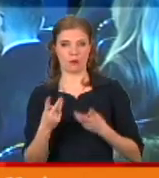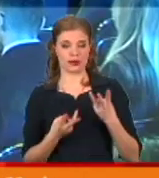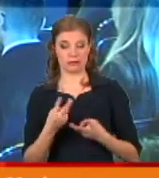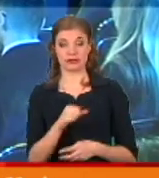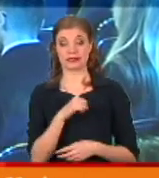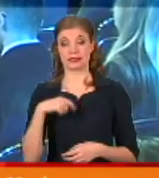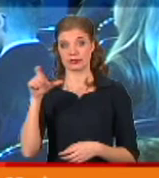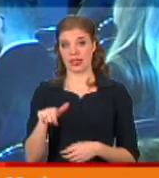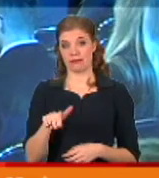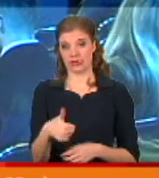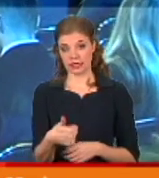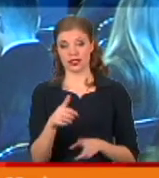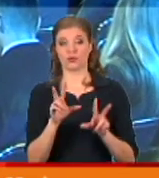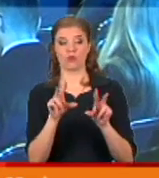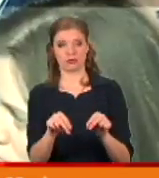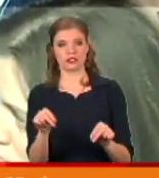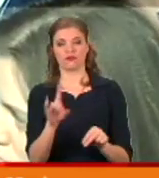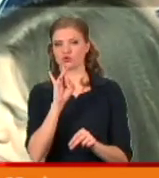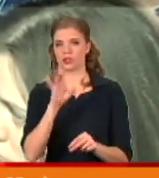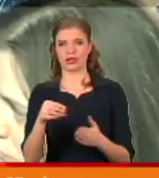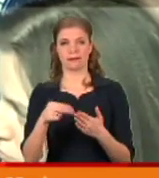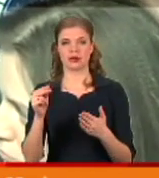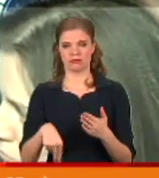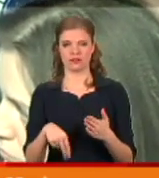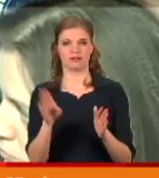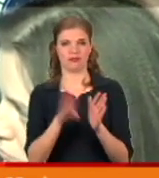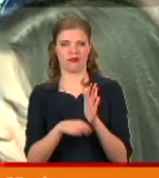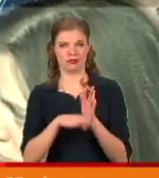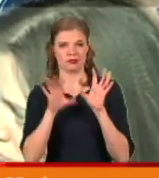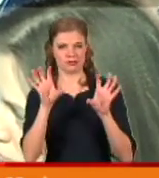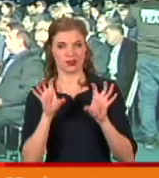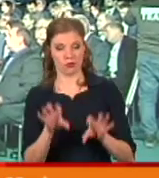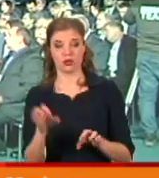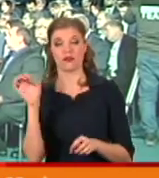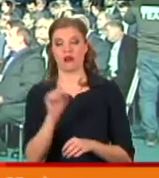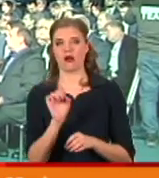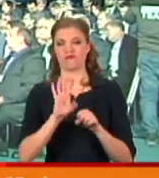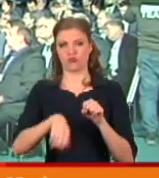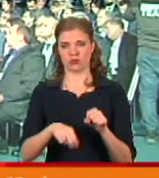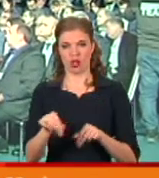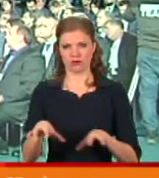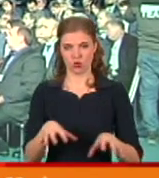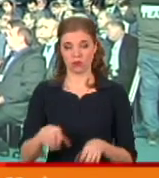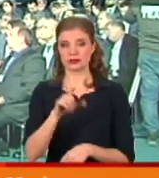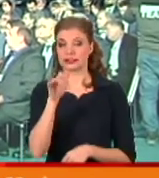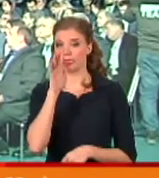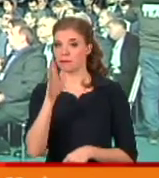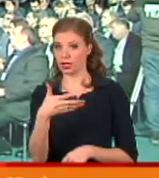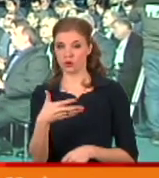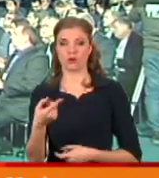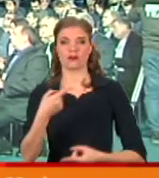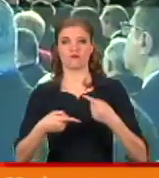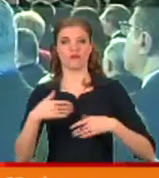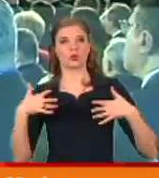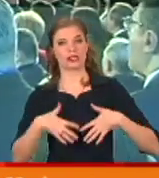лідер партії «Громадянська позиція» пообіцяв не підписувати популістських законів, подолати корупцію і за 5 років повернути